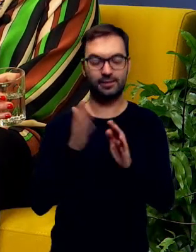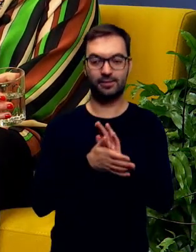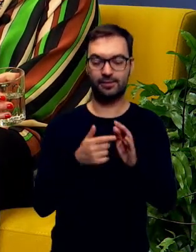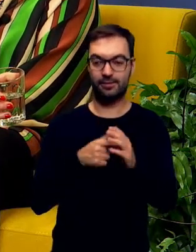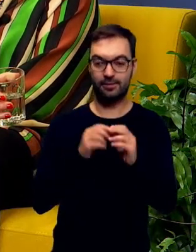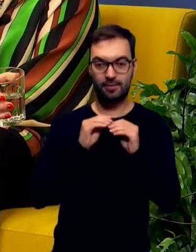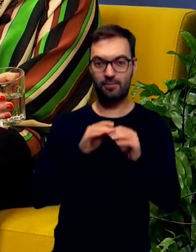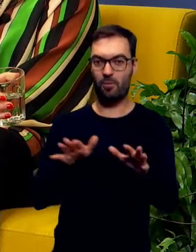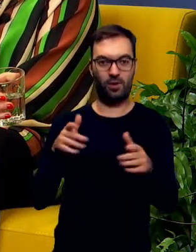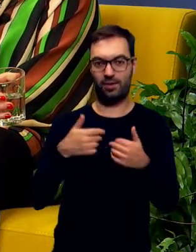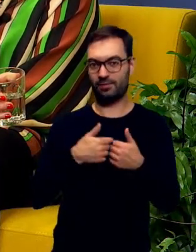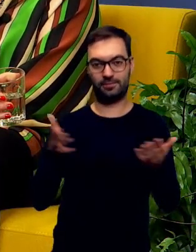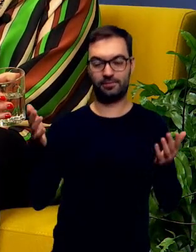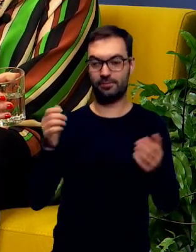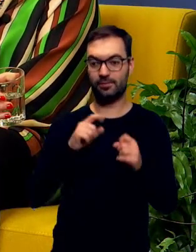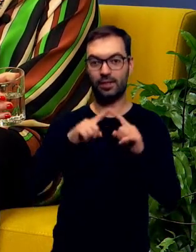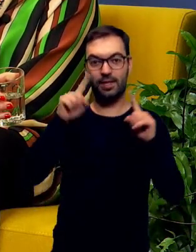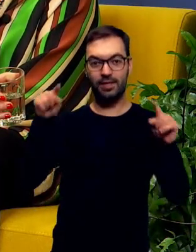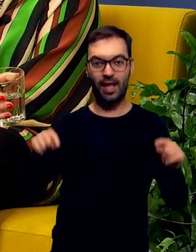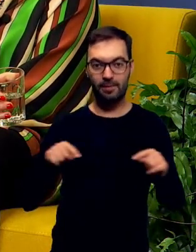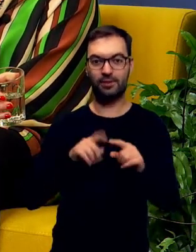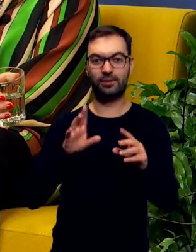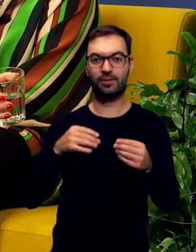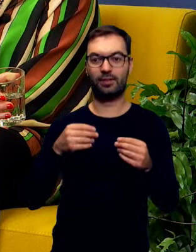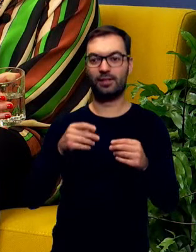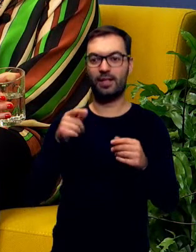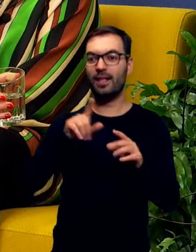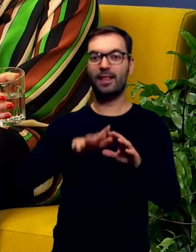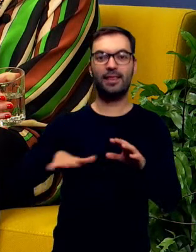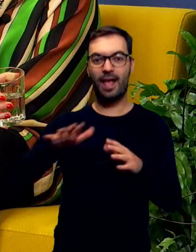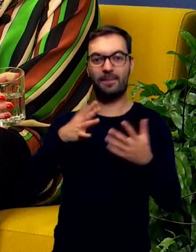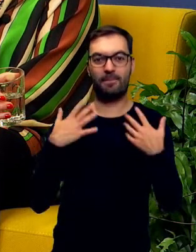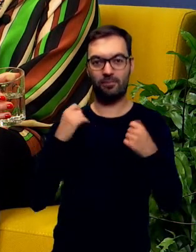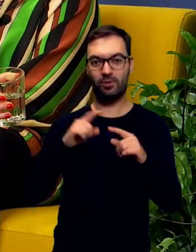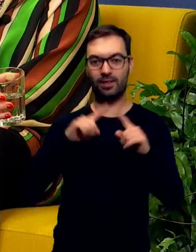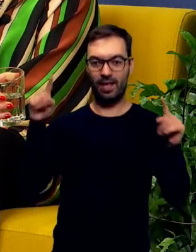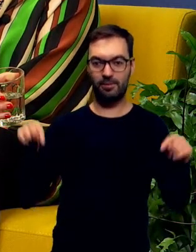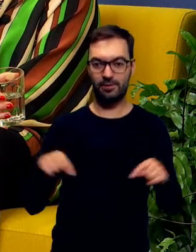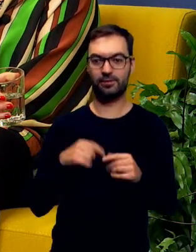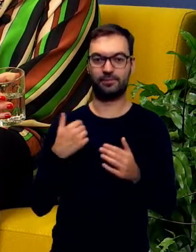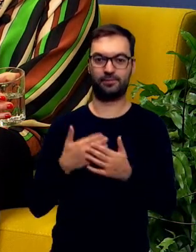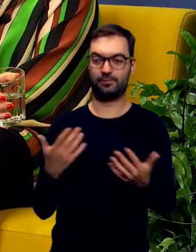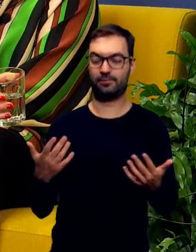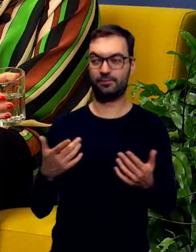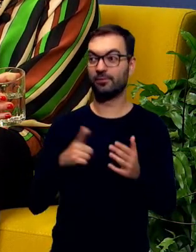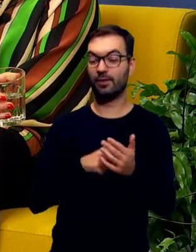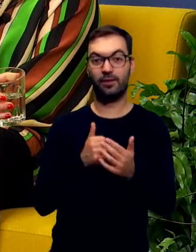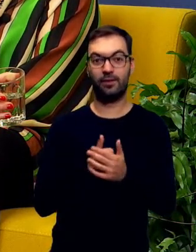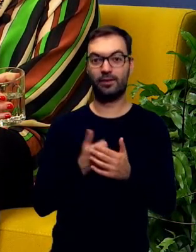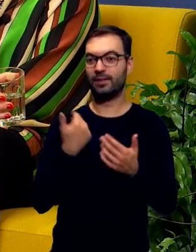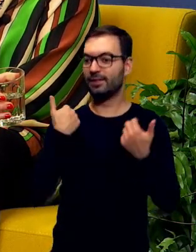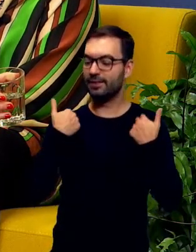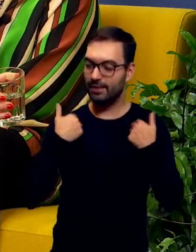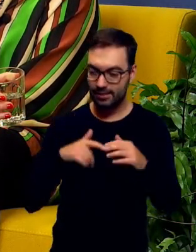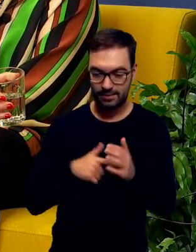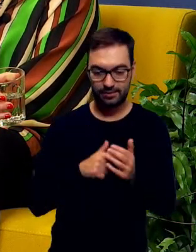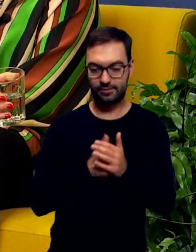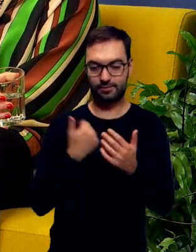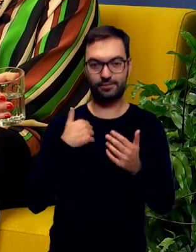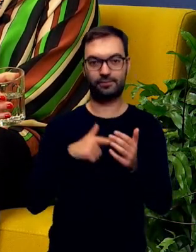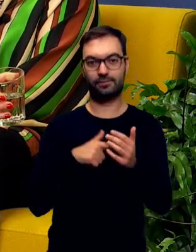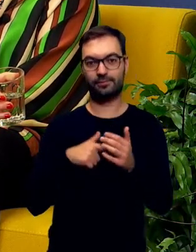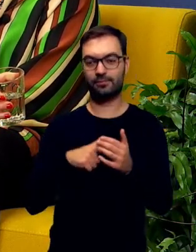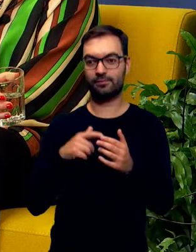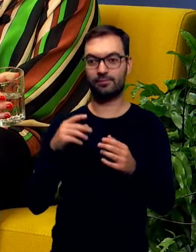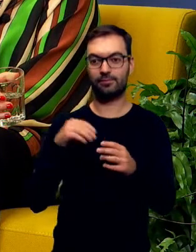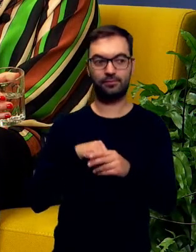to jest powszechnie dostępne, prawda? Są tabliczki przecież nawet na terenie parku, więc znowu, ja nie chcę tutaj w ramach